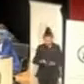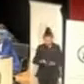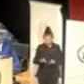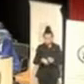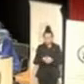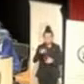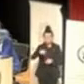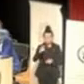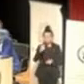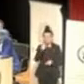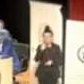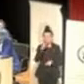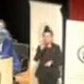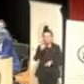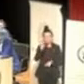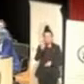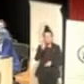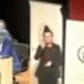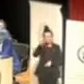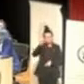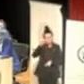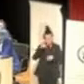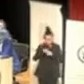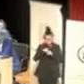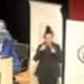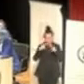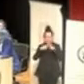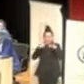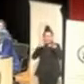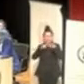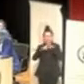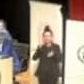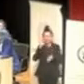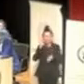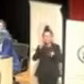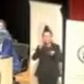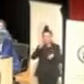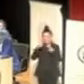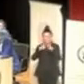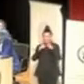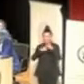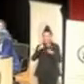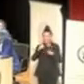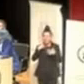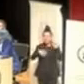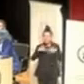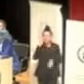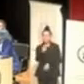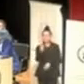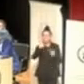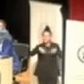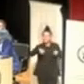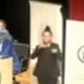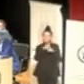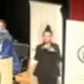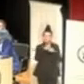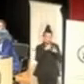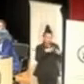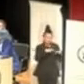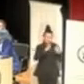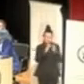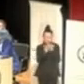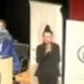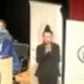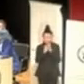de sanıyorum bir 15-20 gün içinde de EKPSS sınavı için seslendirilen kitapları yayına vermeye başlayacağız.